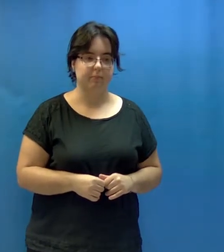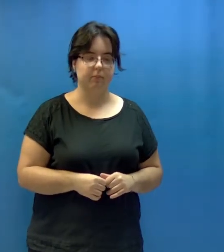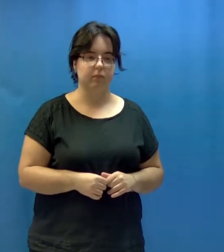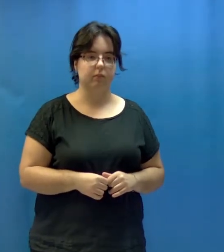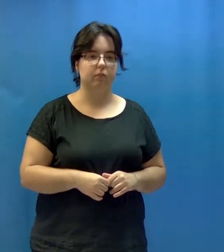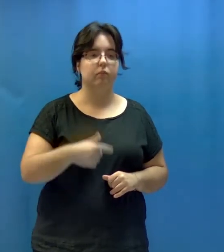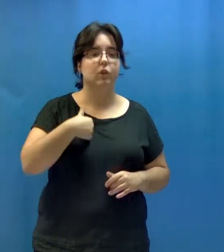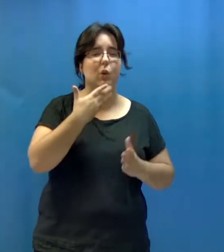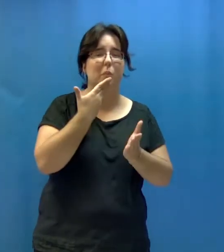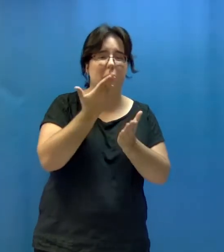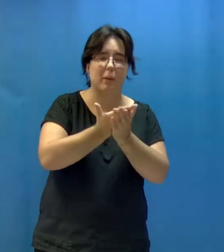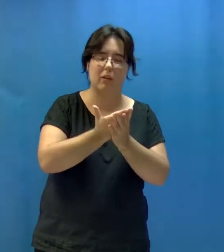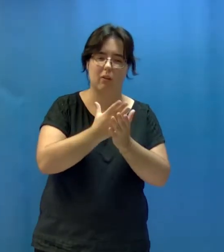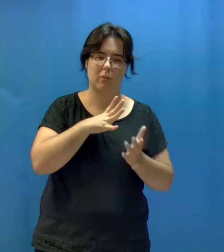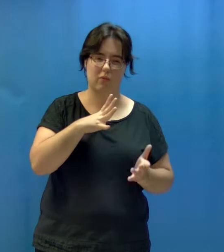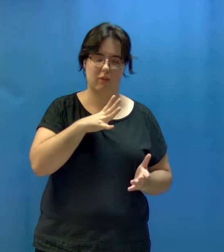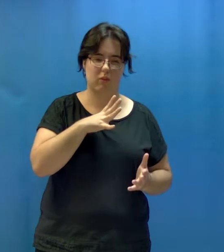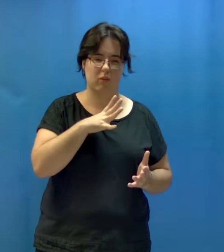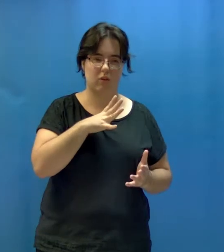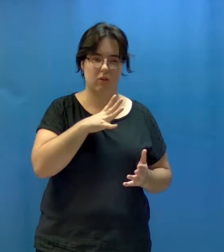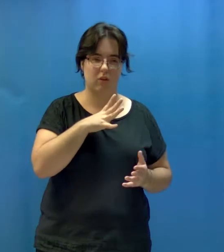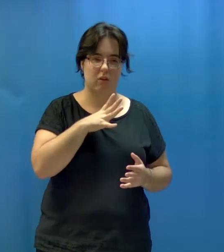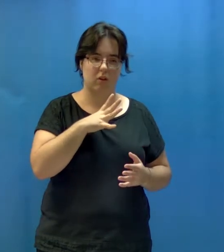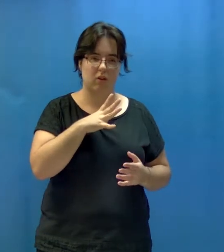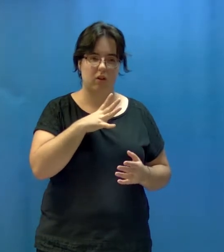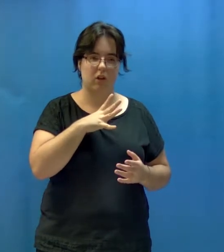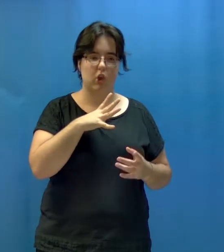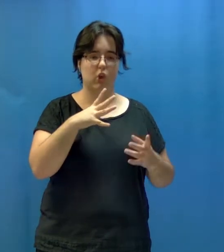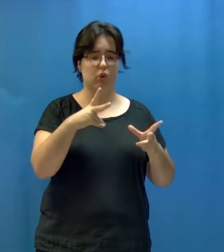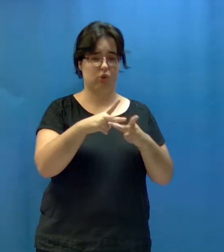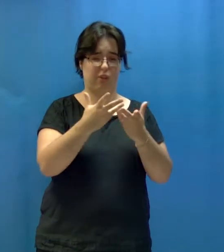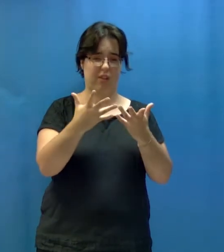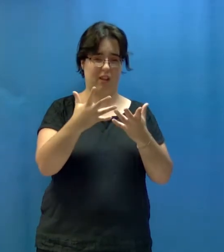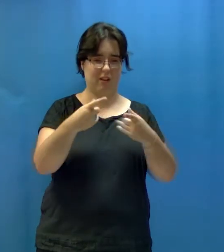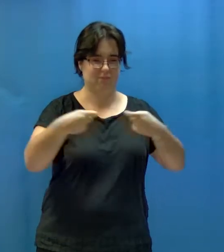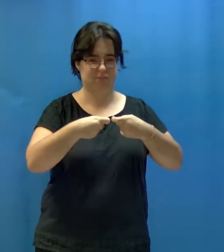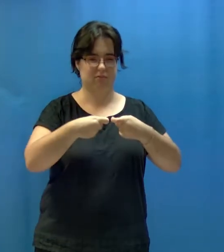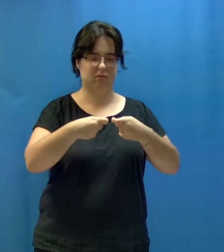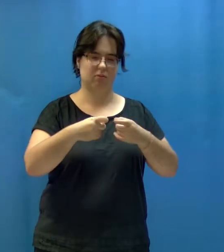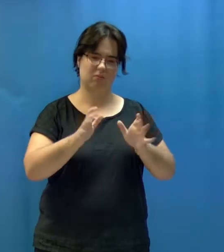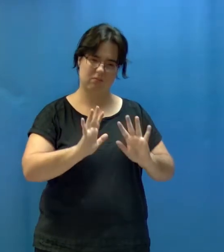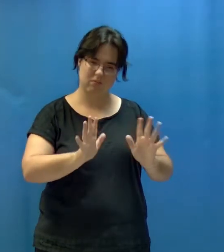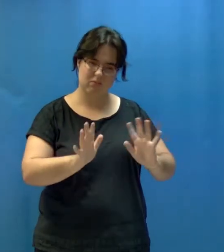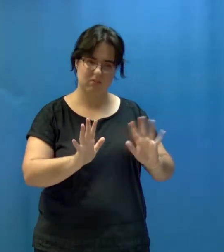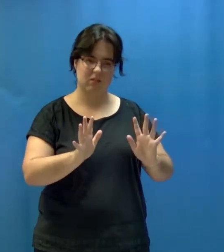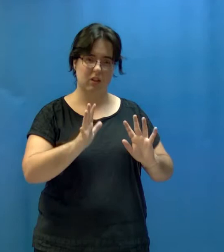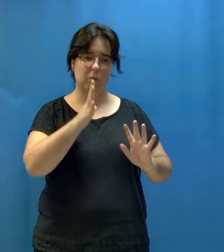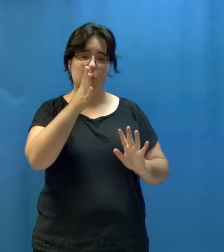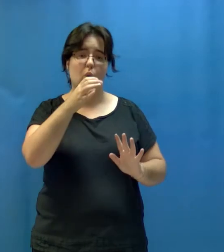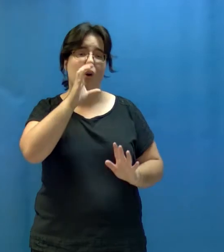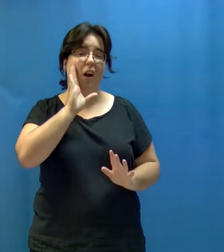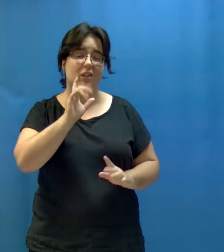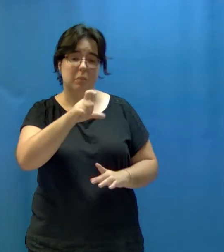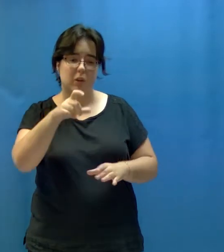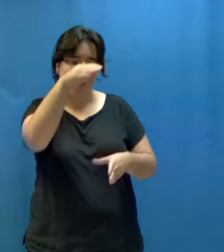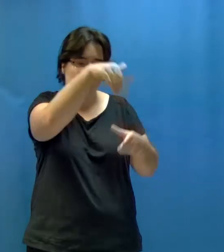Jo us demano, per favor, que deixen d'enfrontar la societat i la gent de Castelló es ha votat perquè solucionen